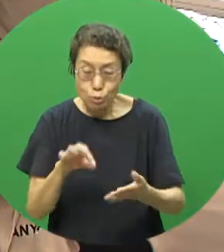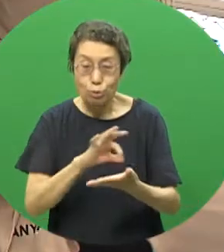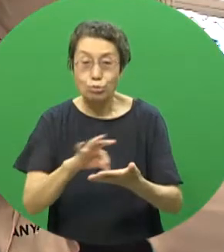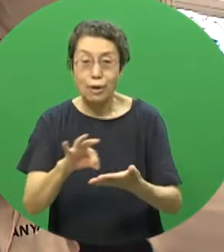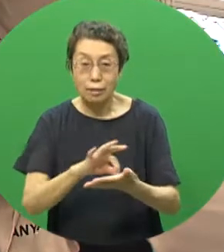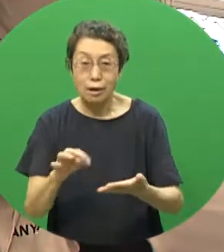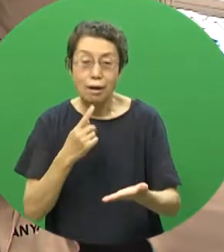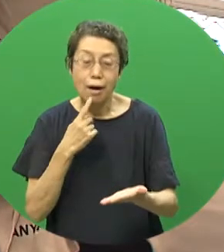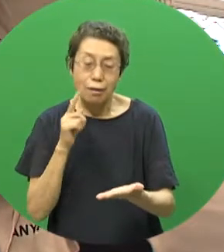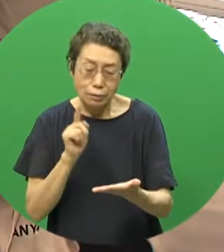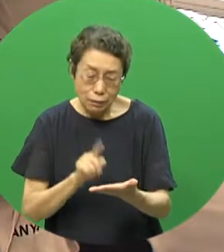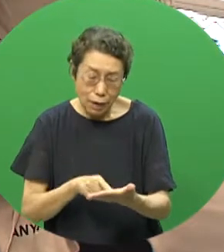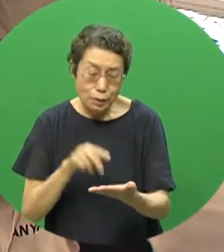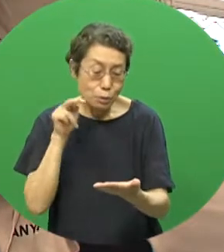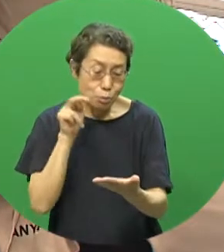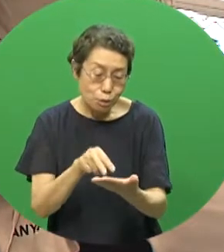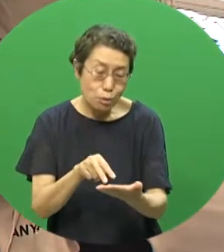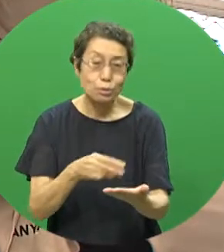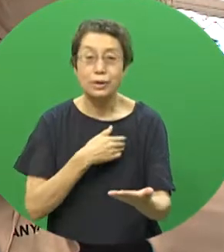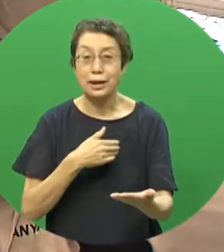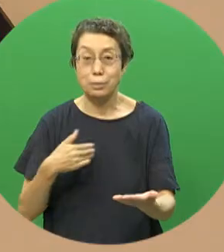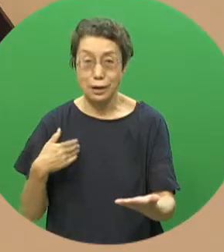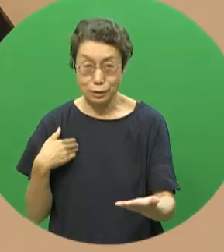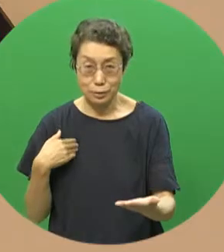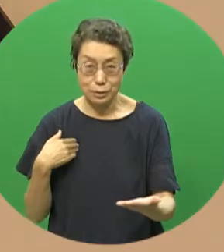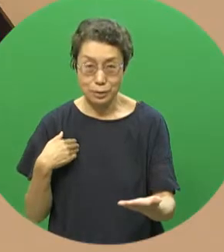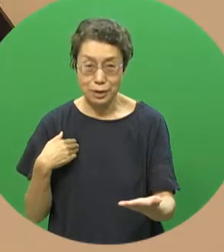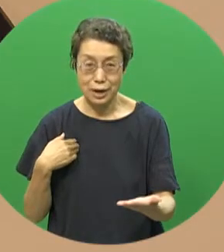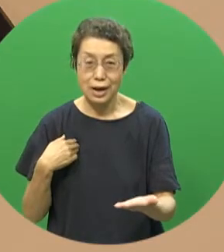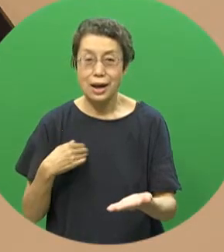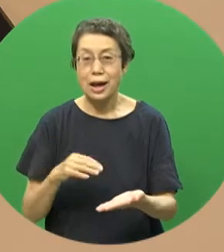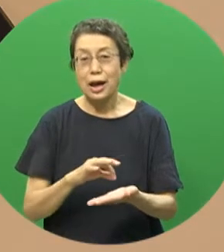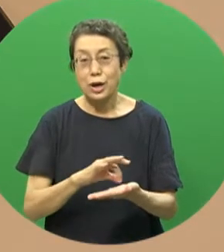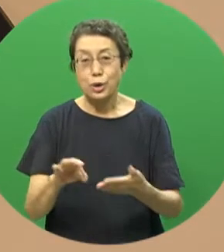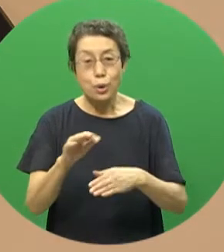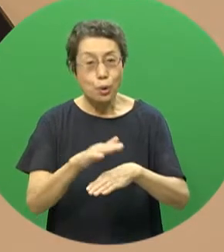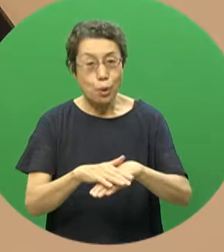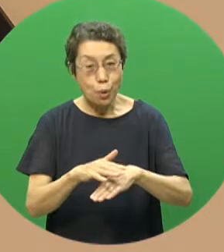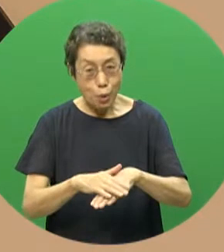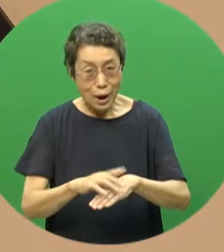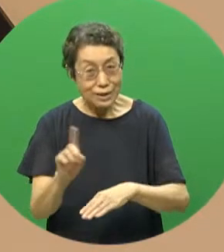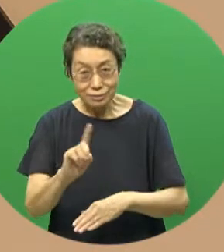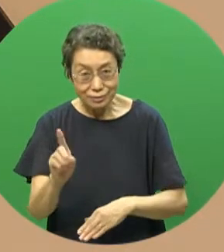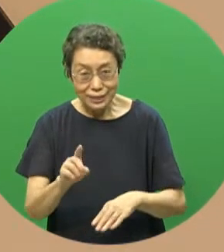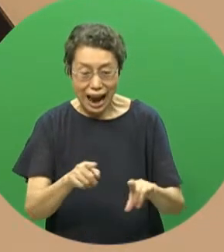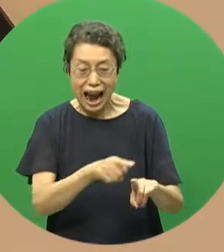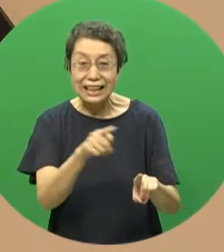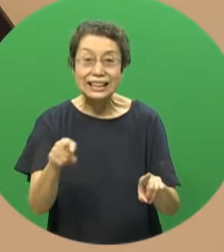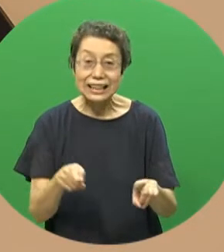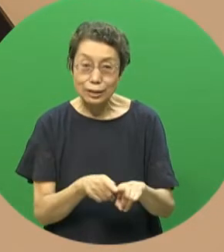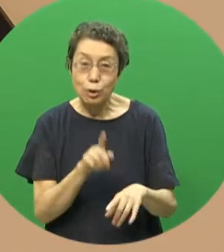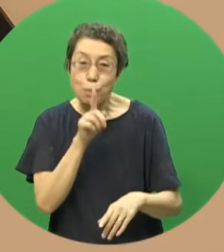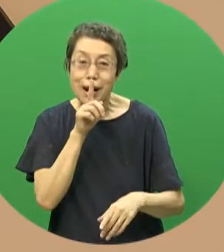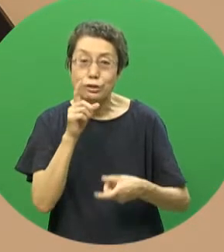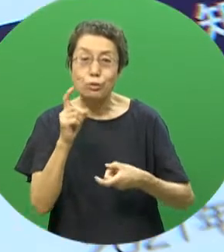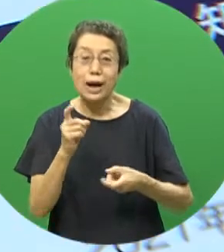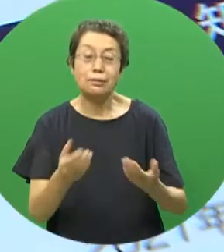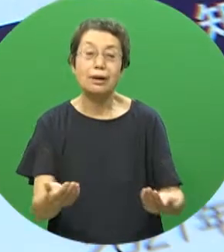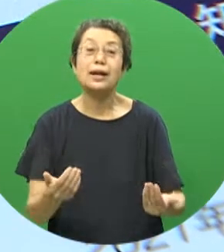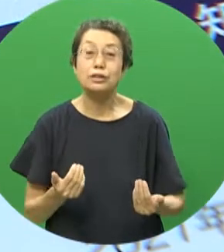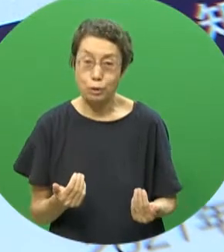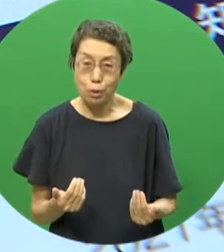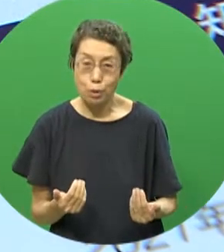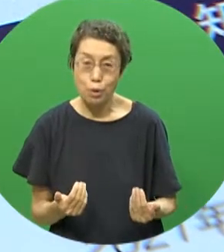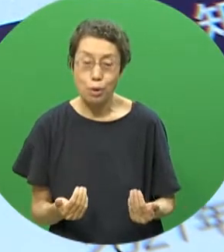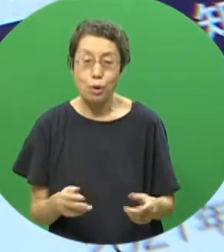に電子書籍を借りることができます。電子図書館を利用するには ID とパスワードが必要です。北